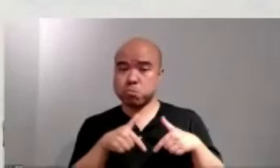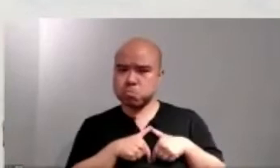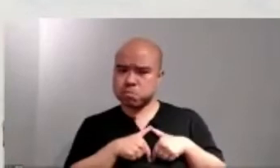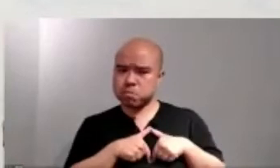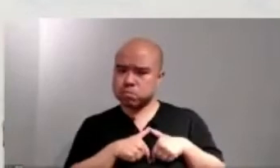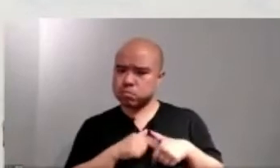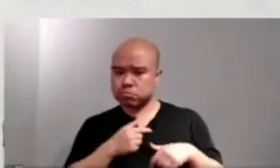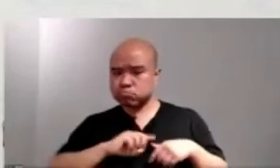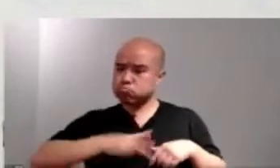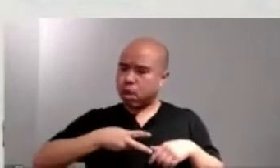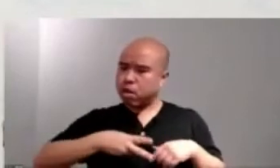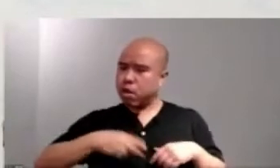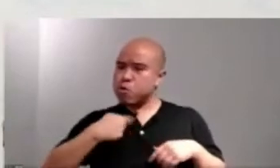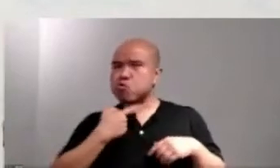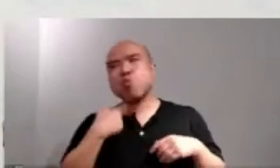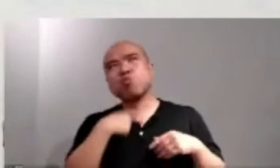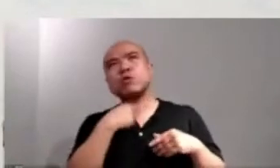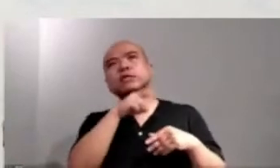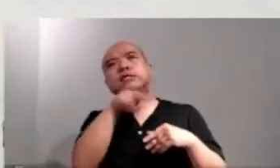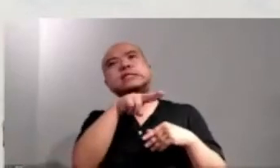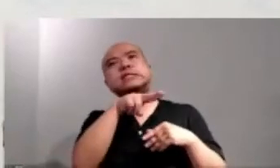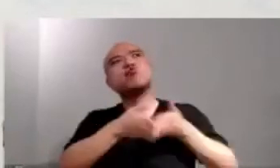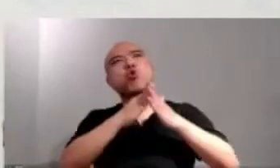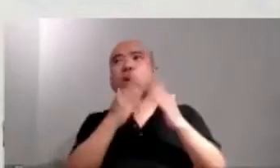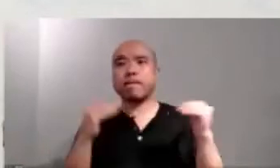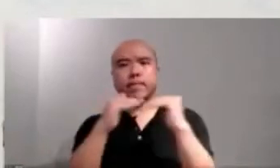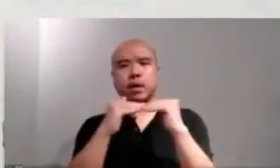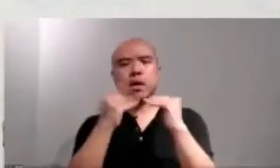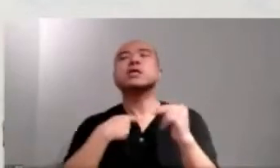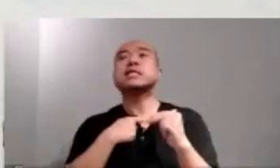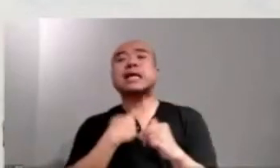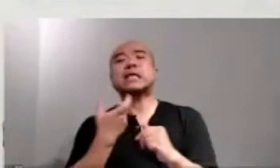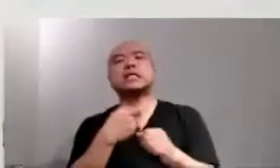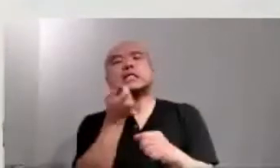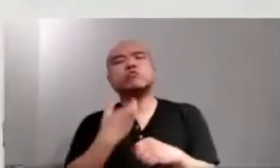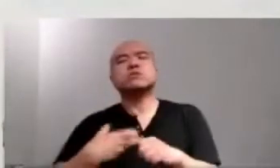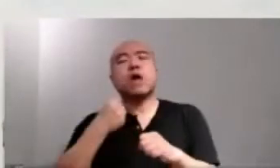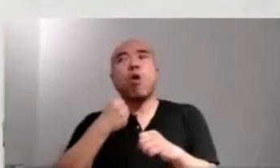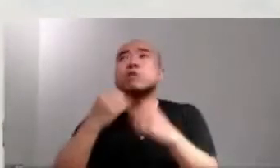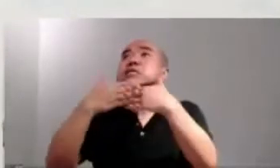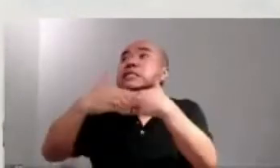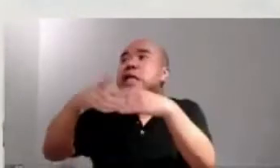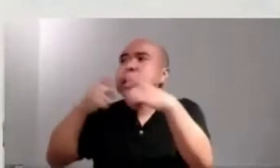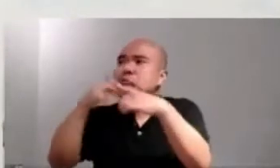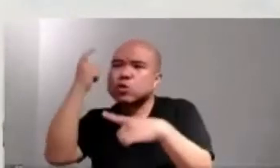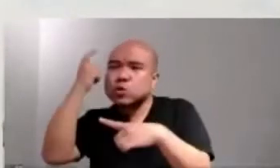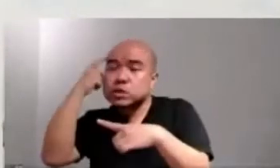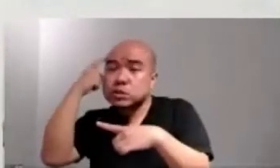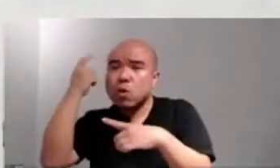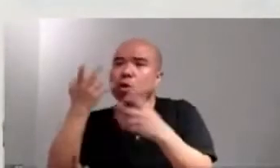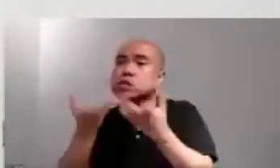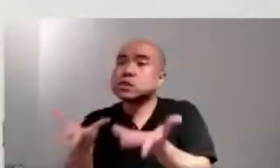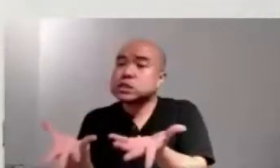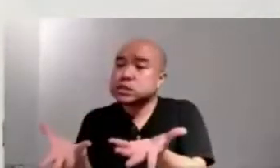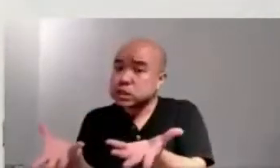化。我很想透过自己的平台和我的小小的力量，给更加多人去明白和接受这些其实很可